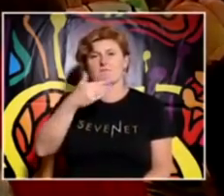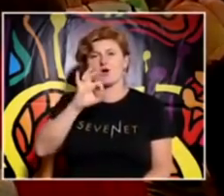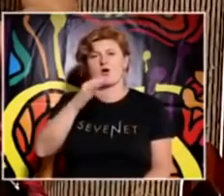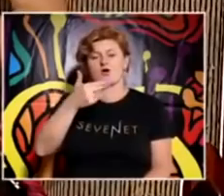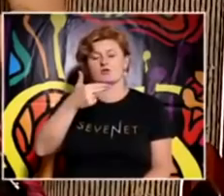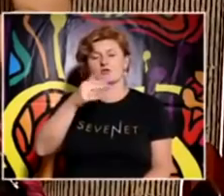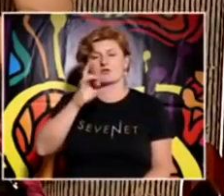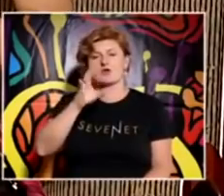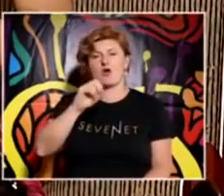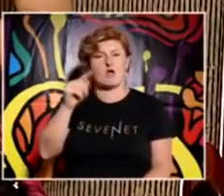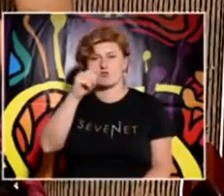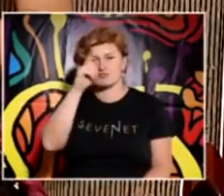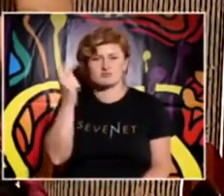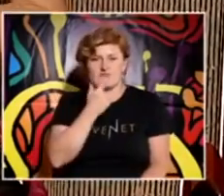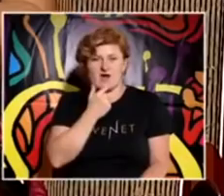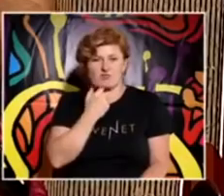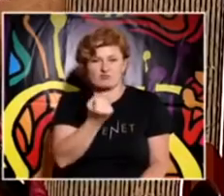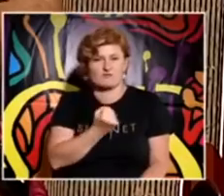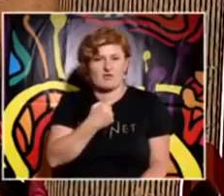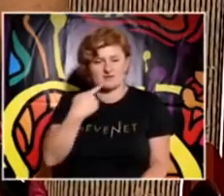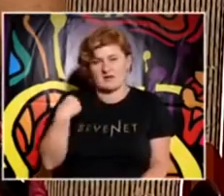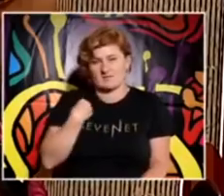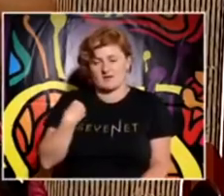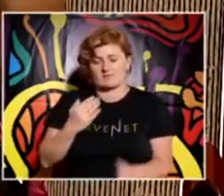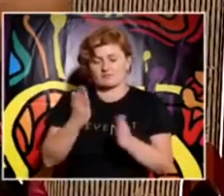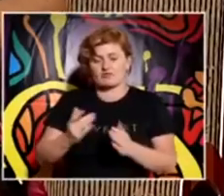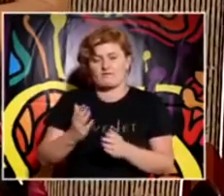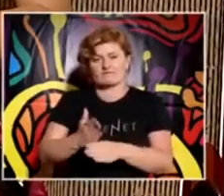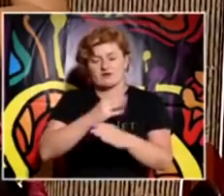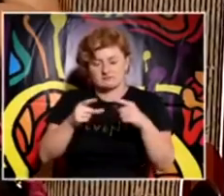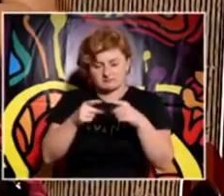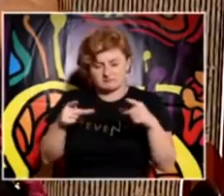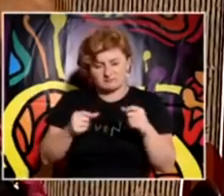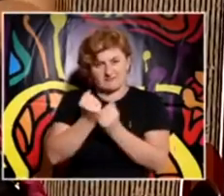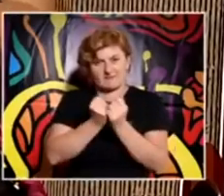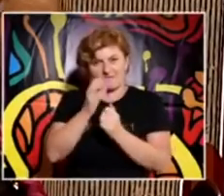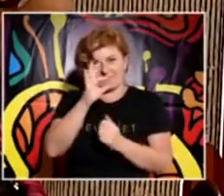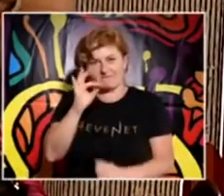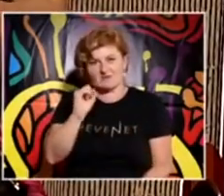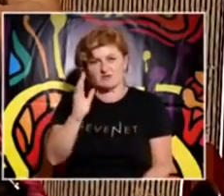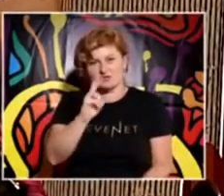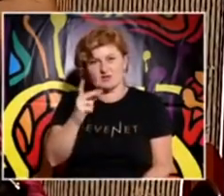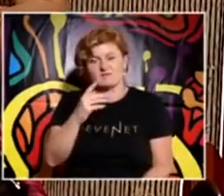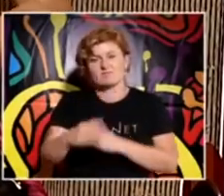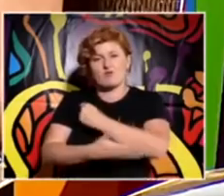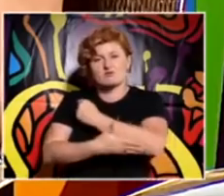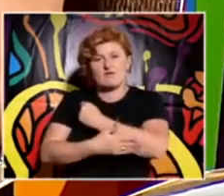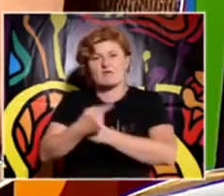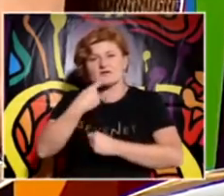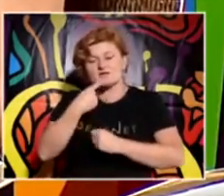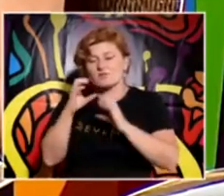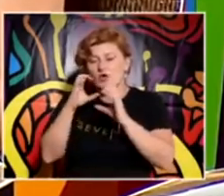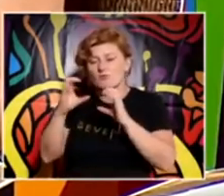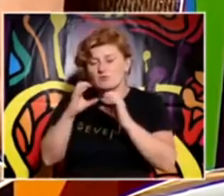na pustyni, więc przygotowaliśmy sobie fiszki wcześniej z przewodnika, żeby po prostu podstawowym językiem się komunikować,